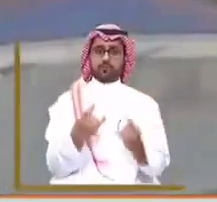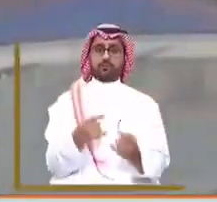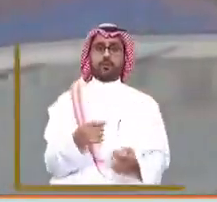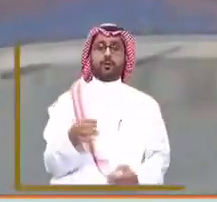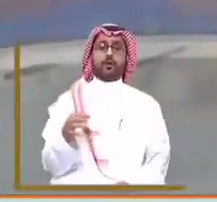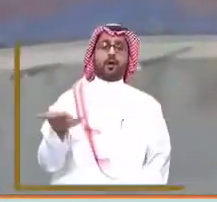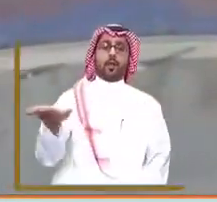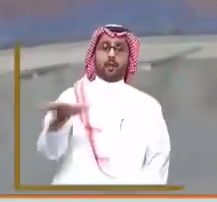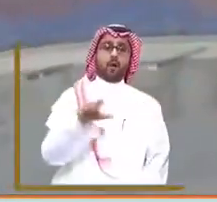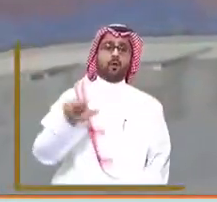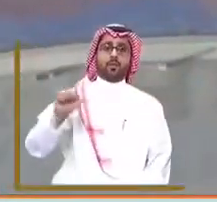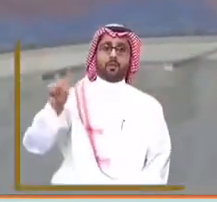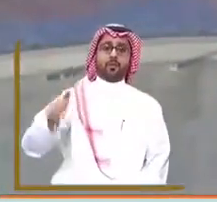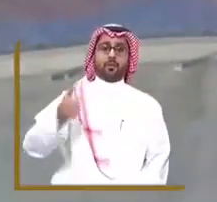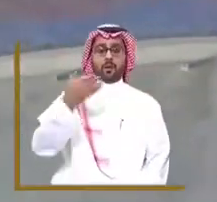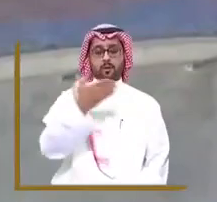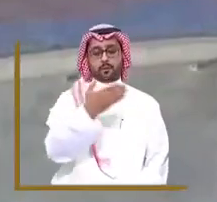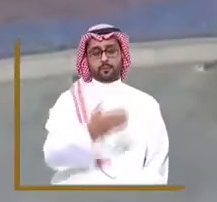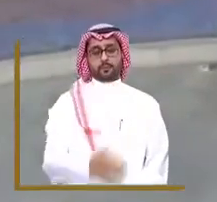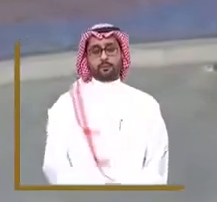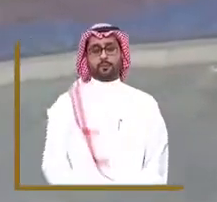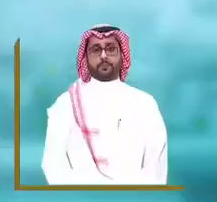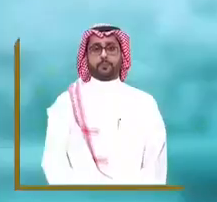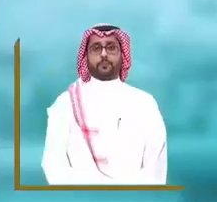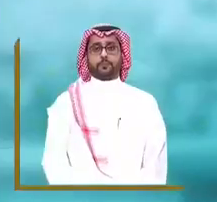من محافظة ضباء، محمد شيخ.